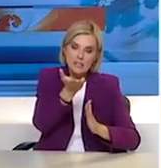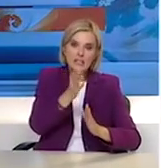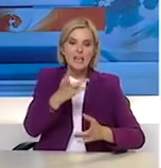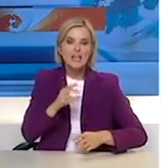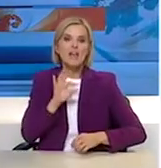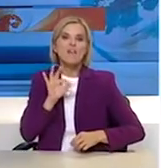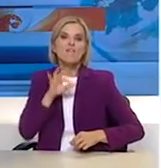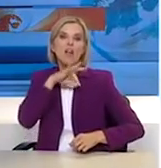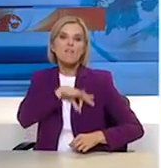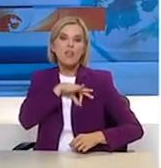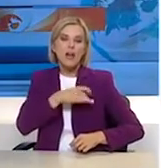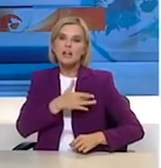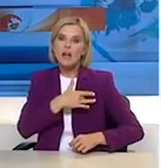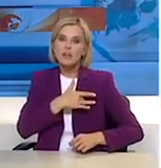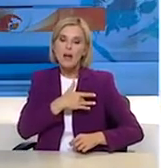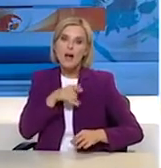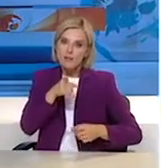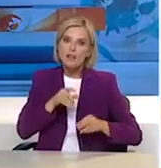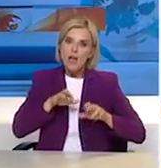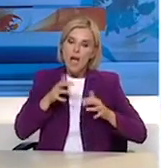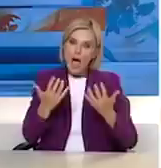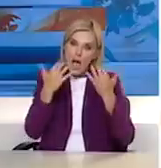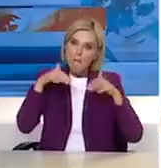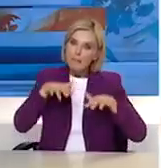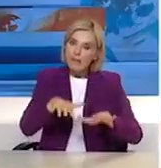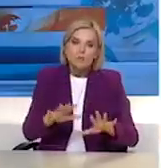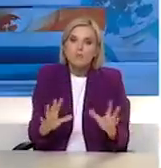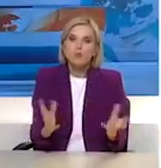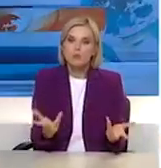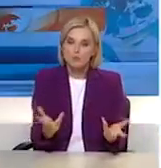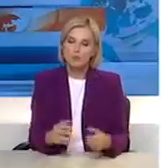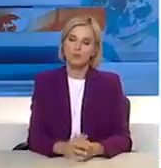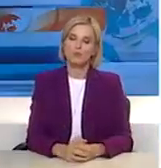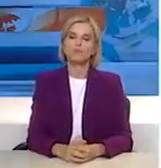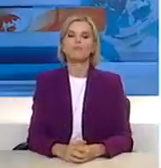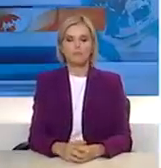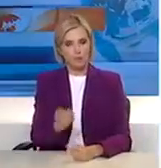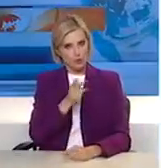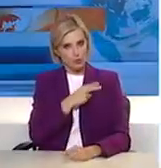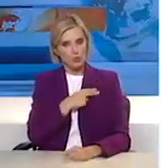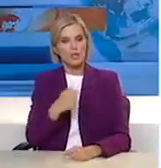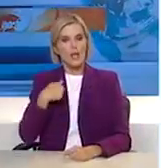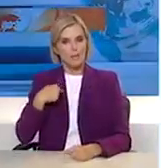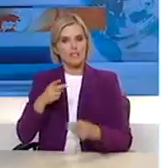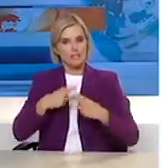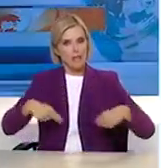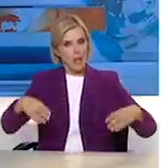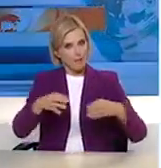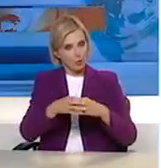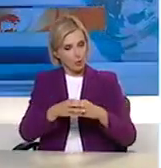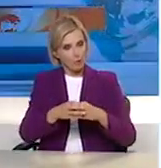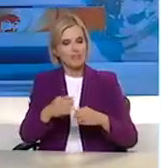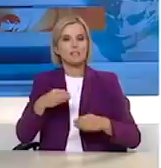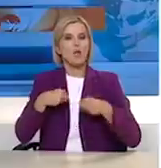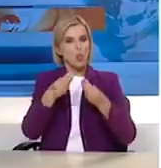βαλβίδων? Ναι, όλοι αυτοί οι άνθρωποι, ιδιαίτερα υπάρχουν και ειδικές κατηγορίες που έχει η Επιτροπή μας τοποθετηθεί και έχει δώσει πιο